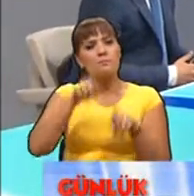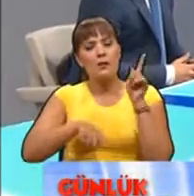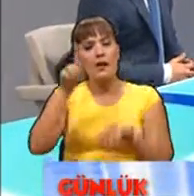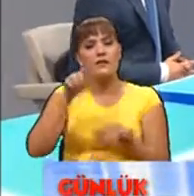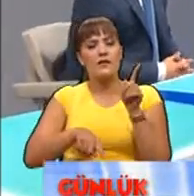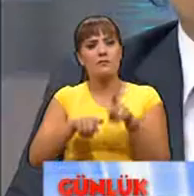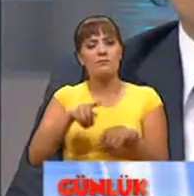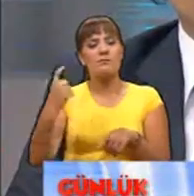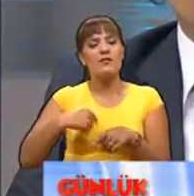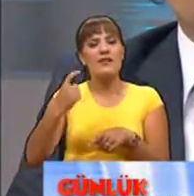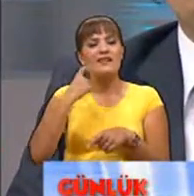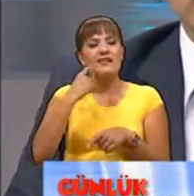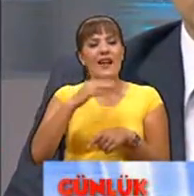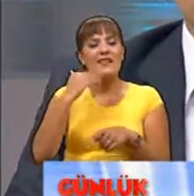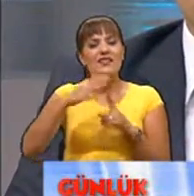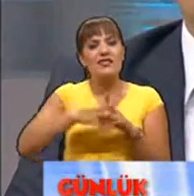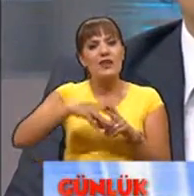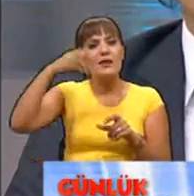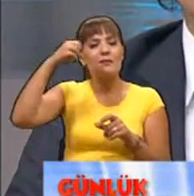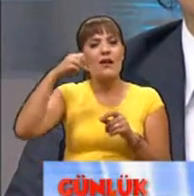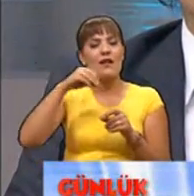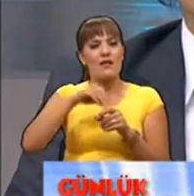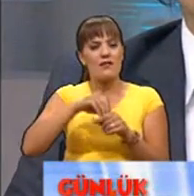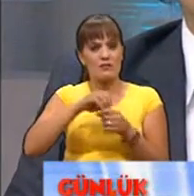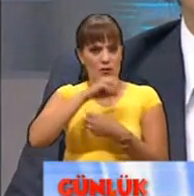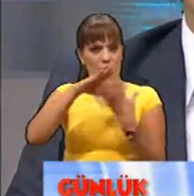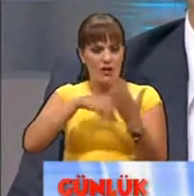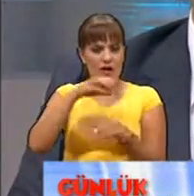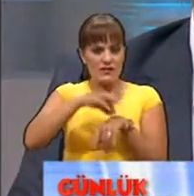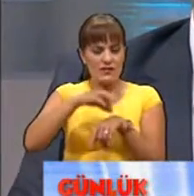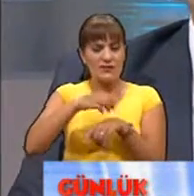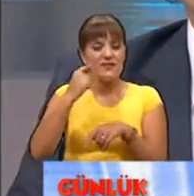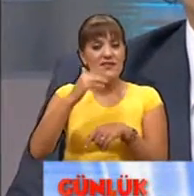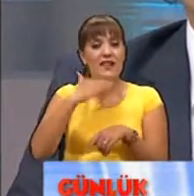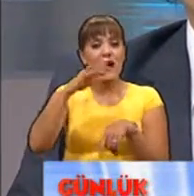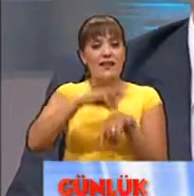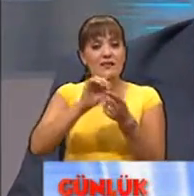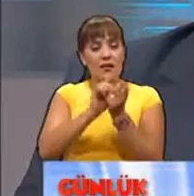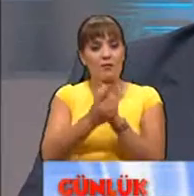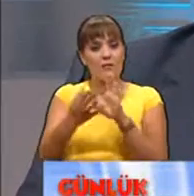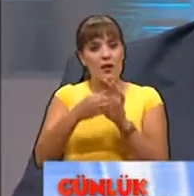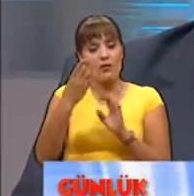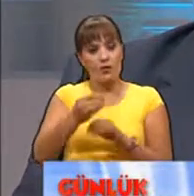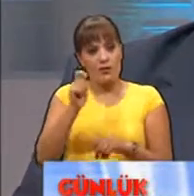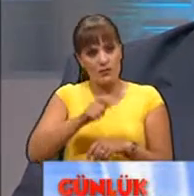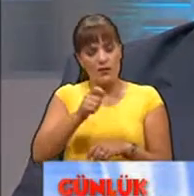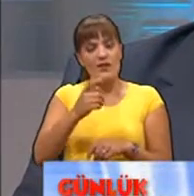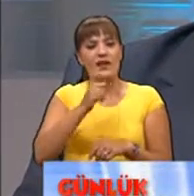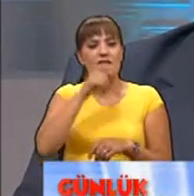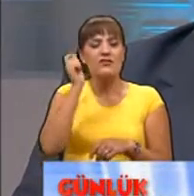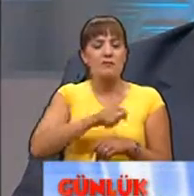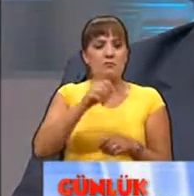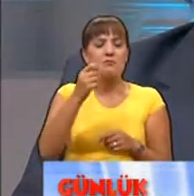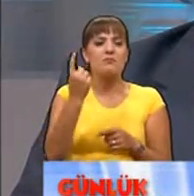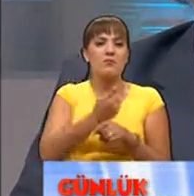vakalarda özellikle diş eti çekilmesi vakalarında bu diş et hastalığına bağlı olarak olabilir, yanlış yapılmış protezlere bağlı